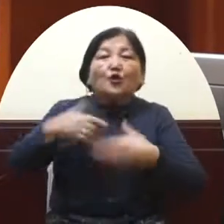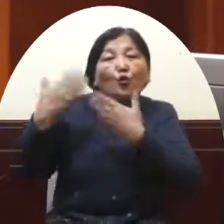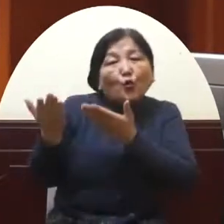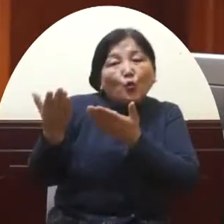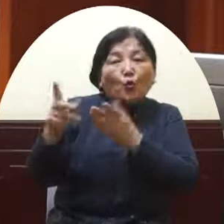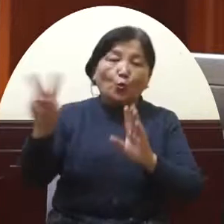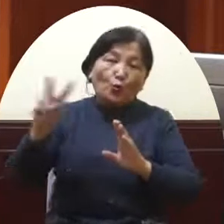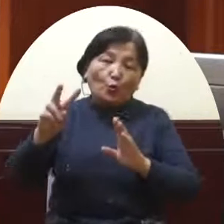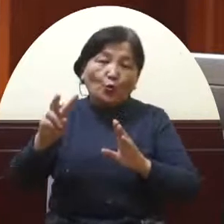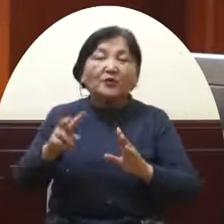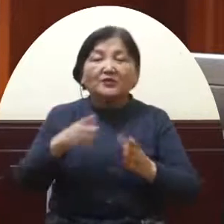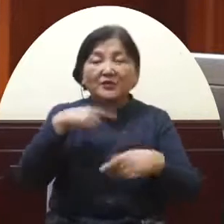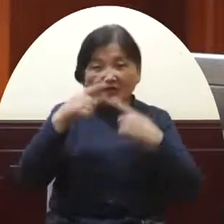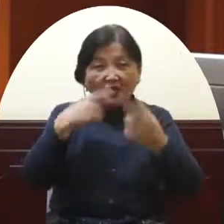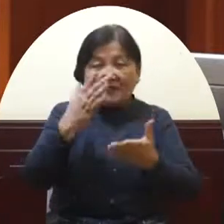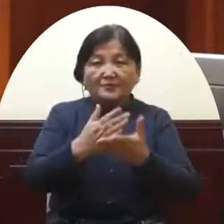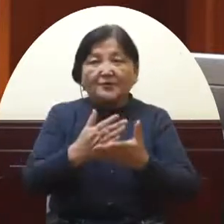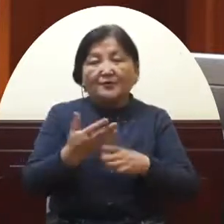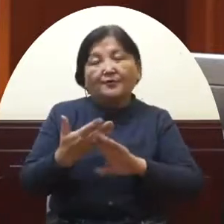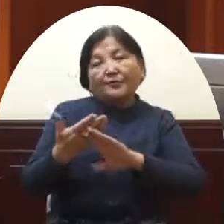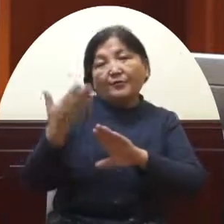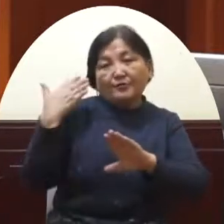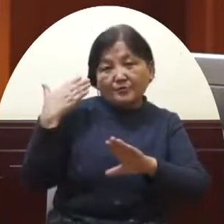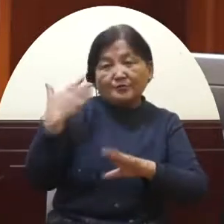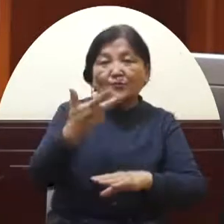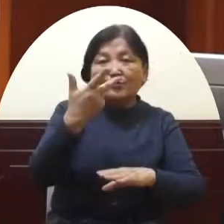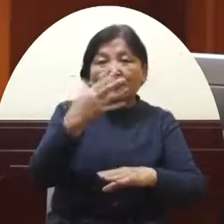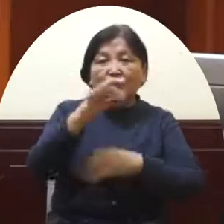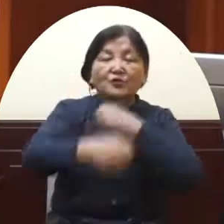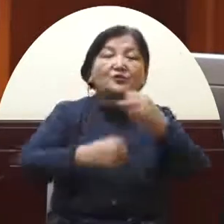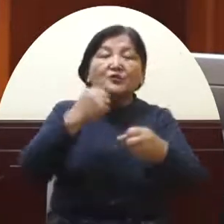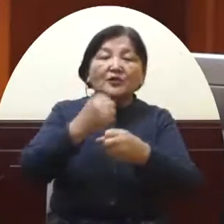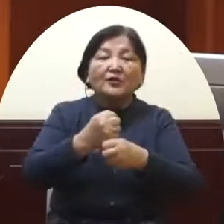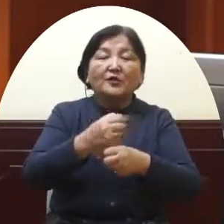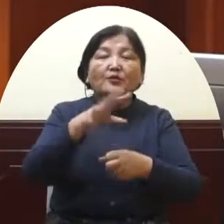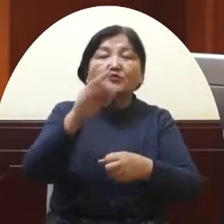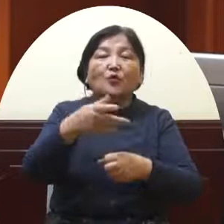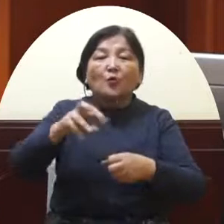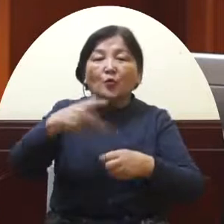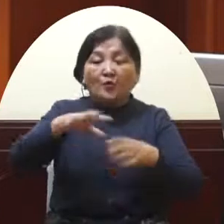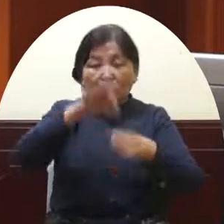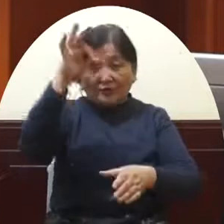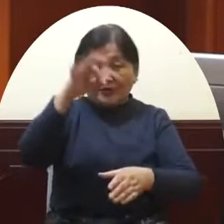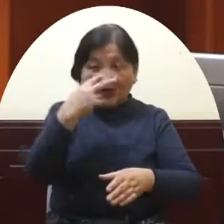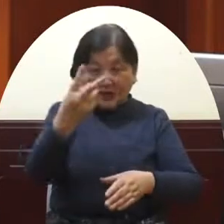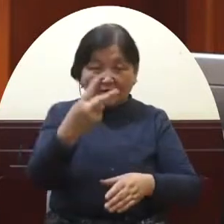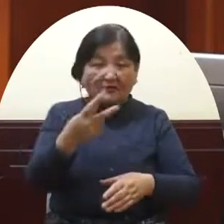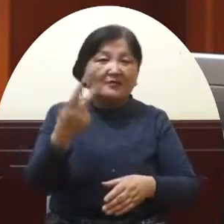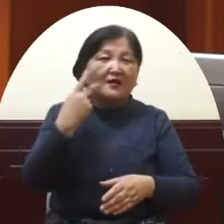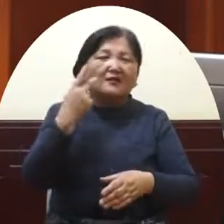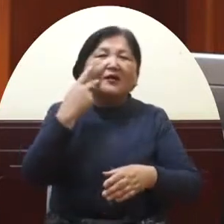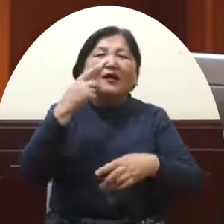За бид нар одоо мэдж байгаа өнгөрсөн 30 жилийн турш болсон сонгууль бүрт яригддаг асуудал